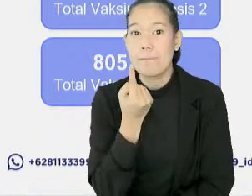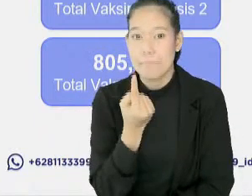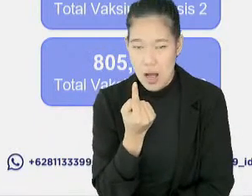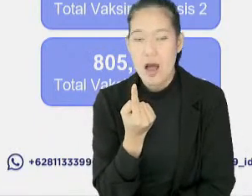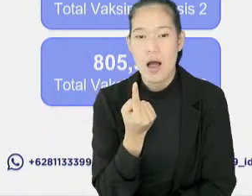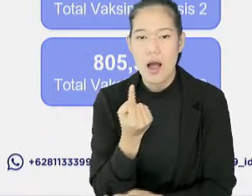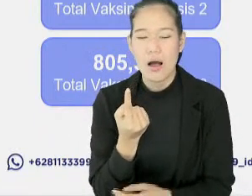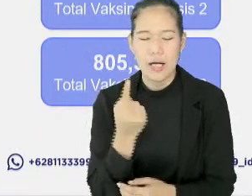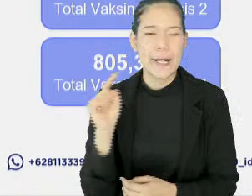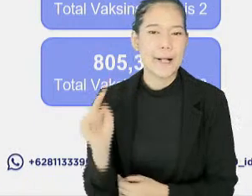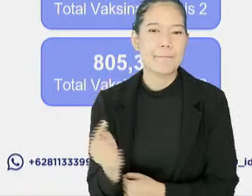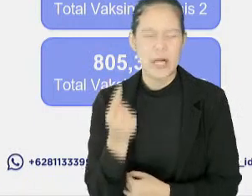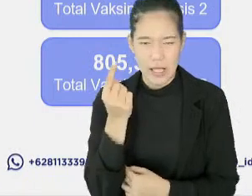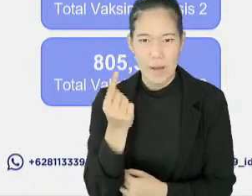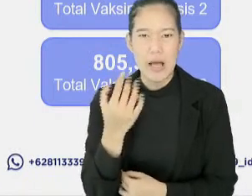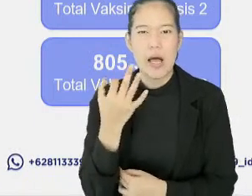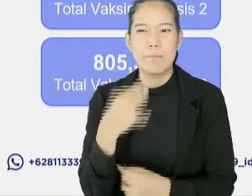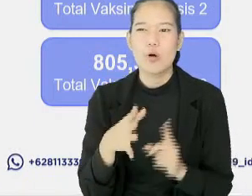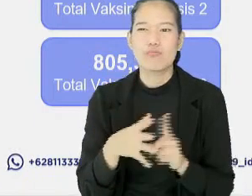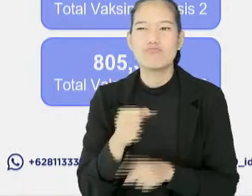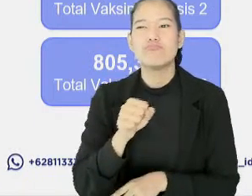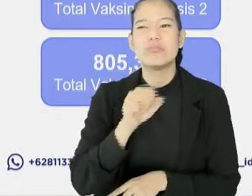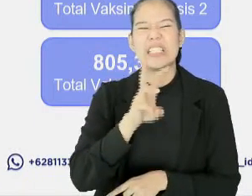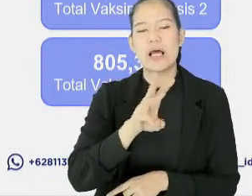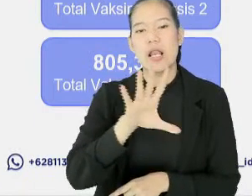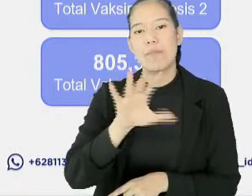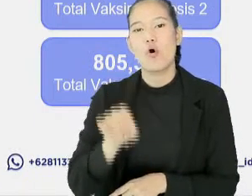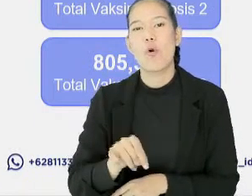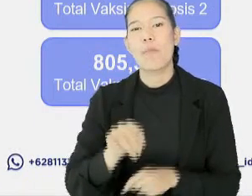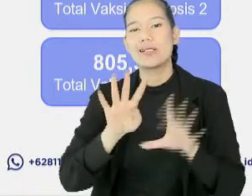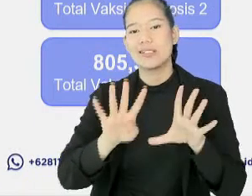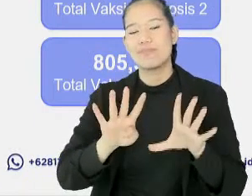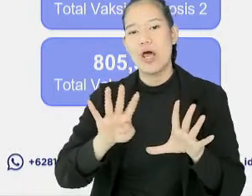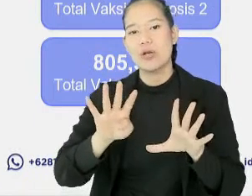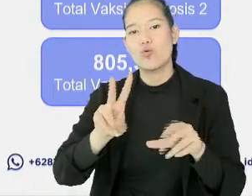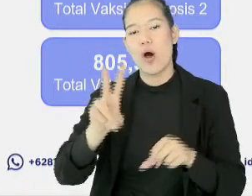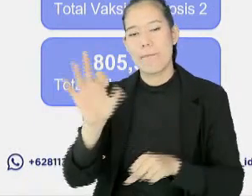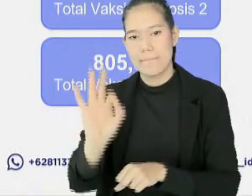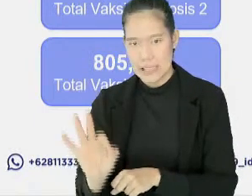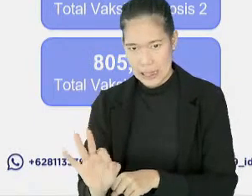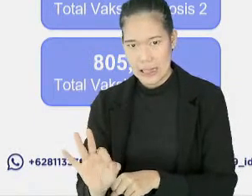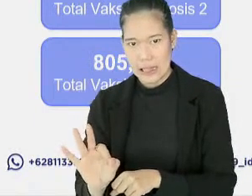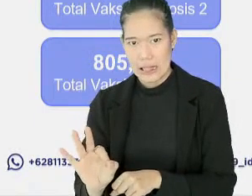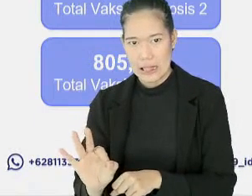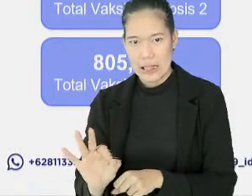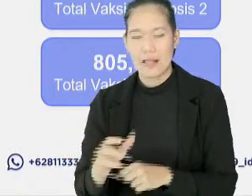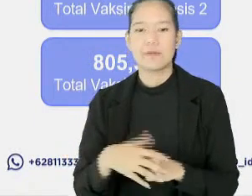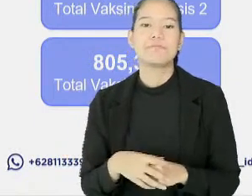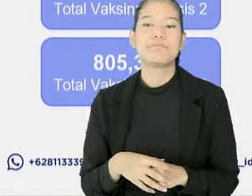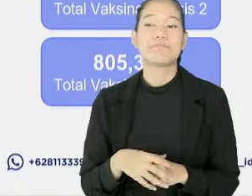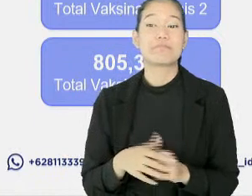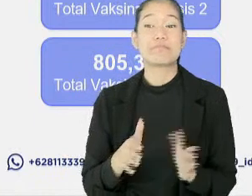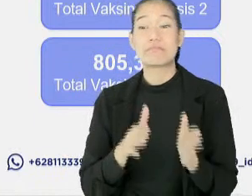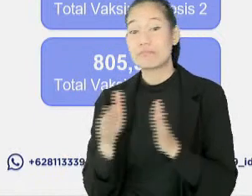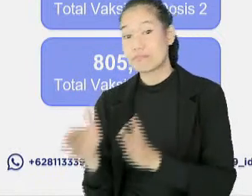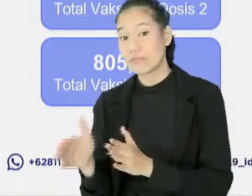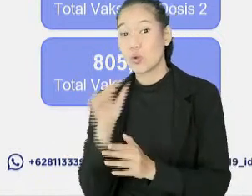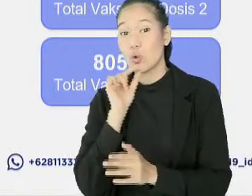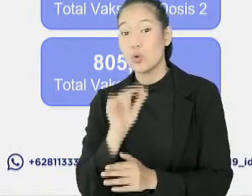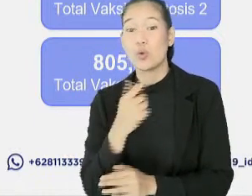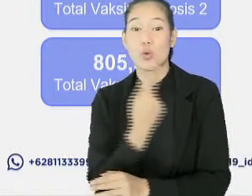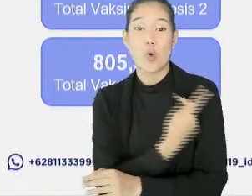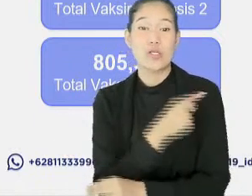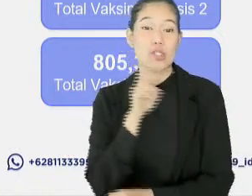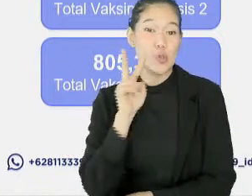dosis yang pertama itu ya ini baru mencakup 35,9 02 persen dari keseluruhan target Sedangkan